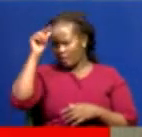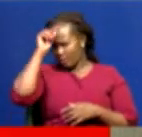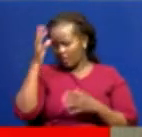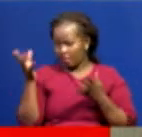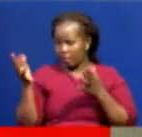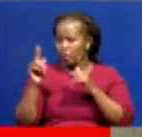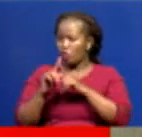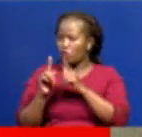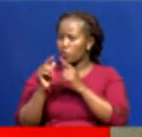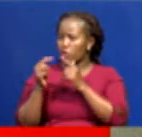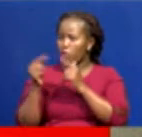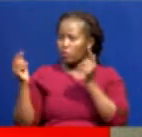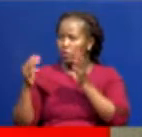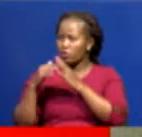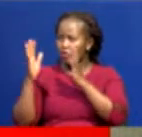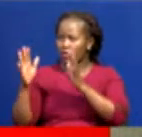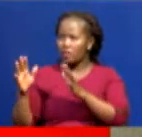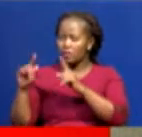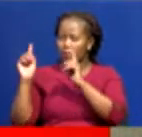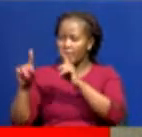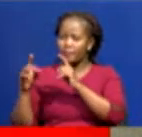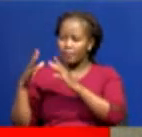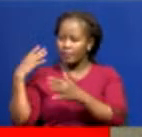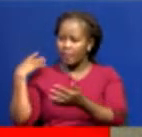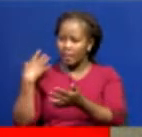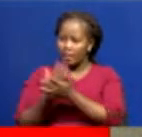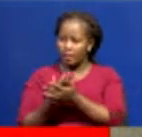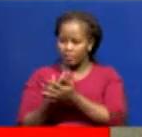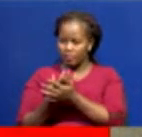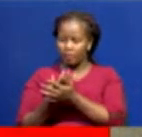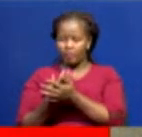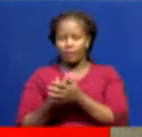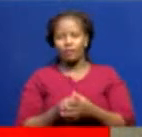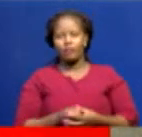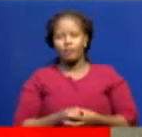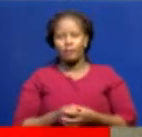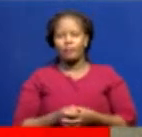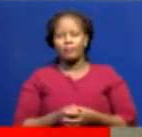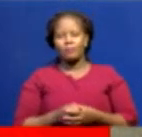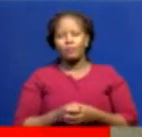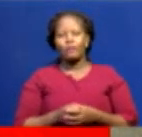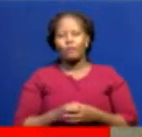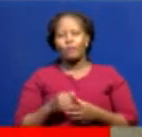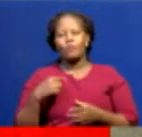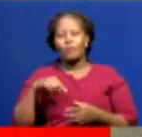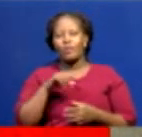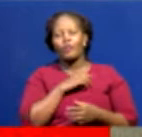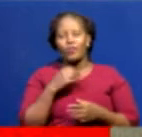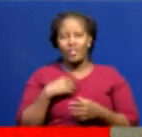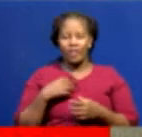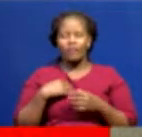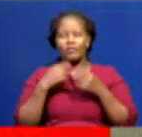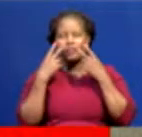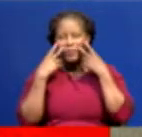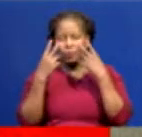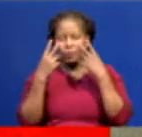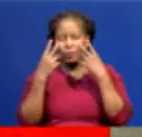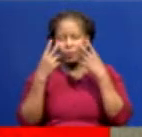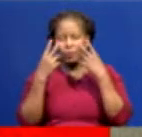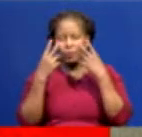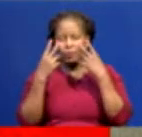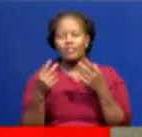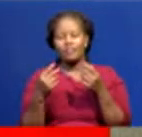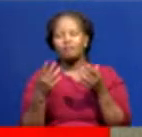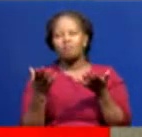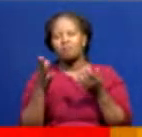wa upinzani watakamatwa na watawekwa ndani mapema. Naam. Tumekuwa tukishuhudia maandamano ya awali,